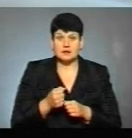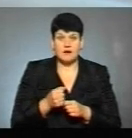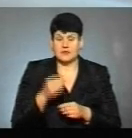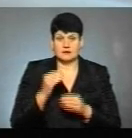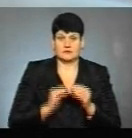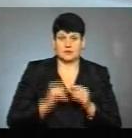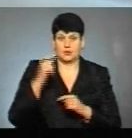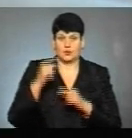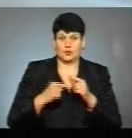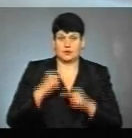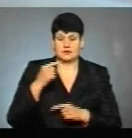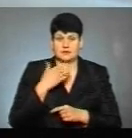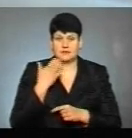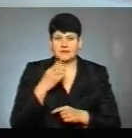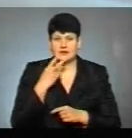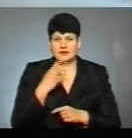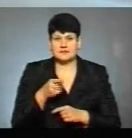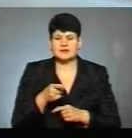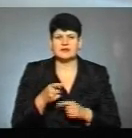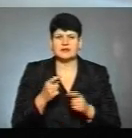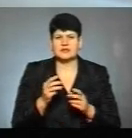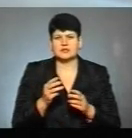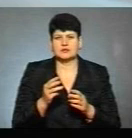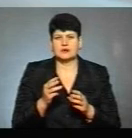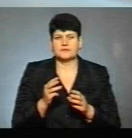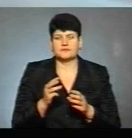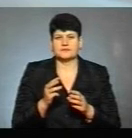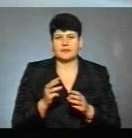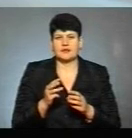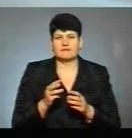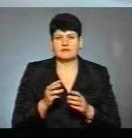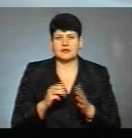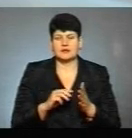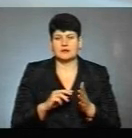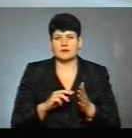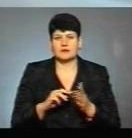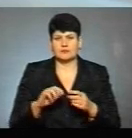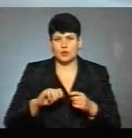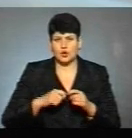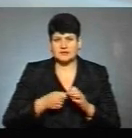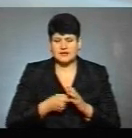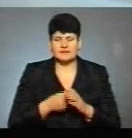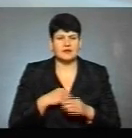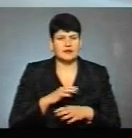не рухається, що кинемося там, де вгорі він болтом заштопорений був. То вже